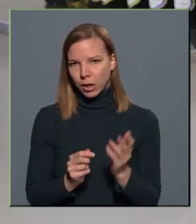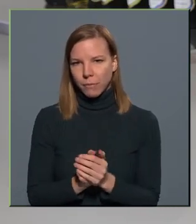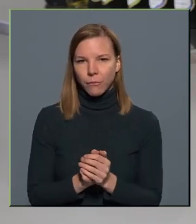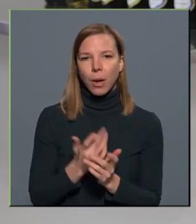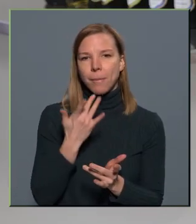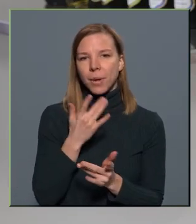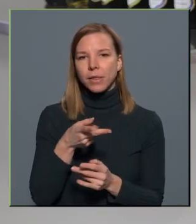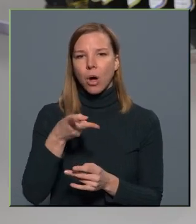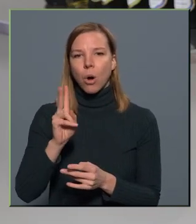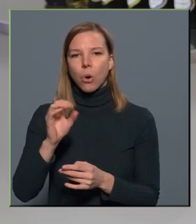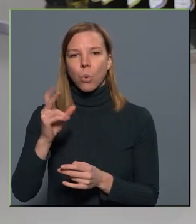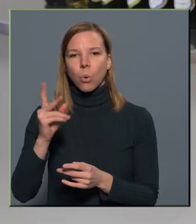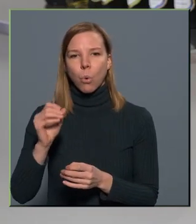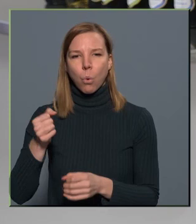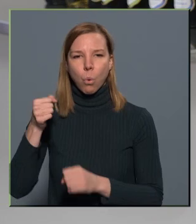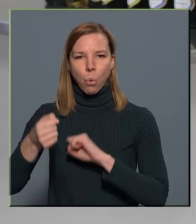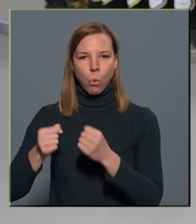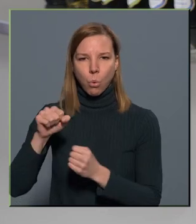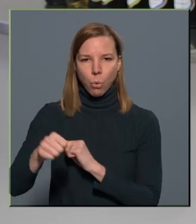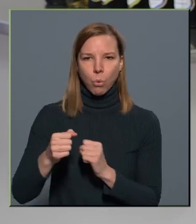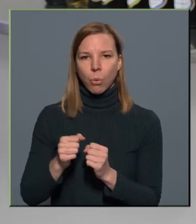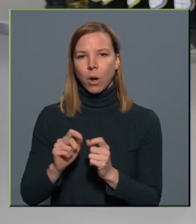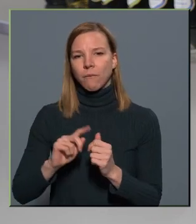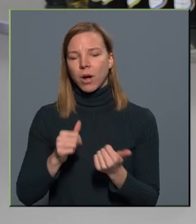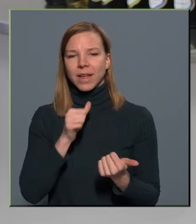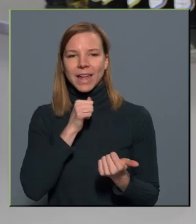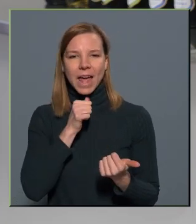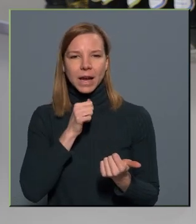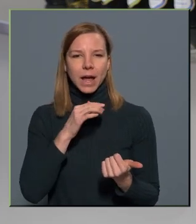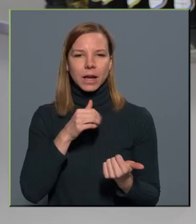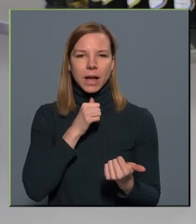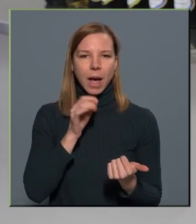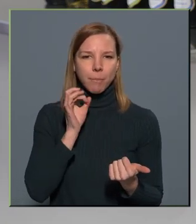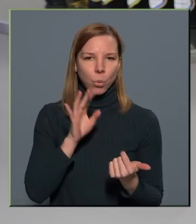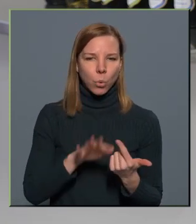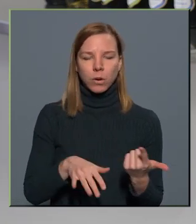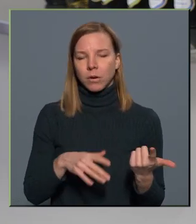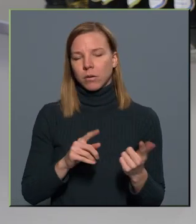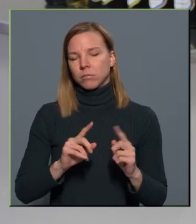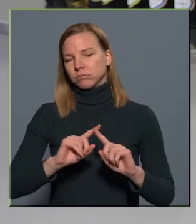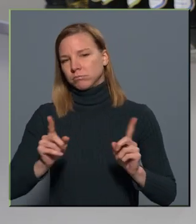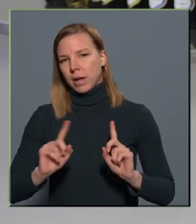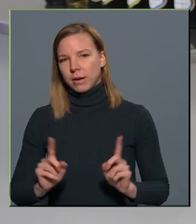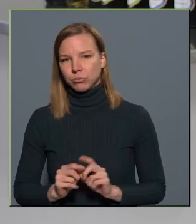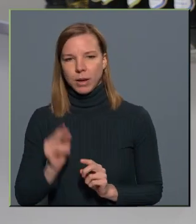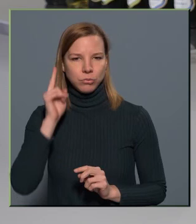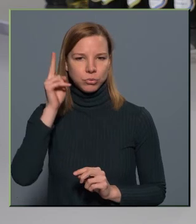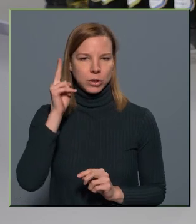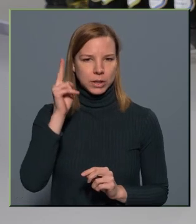kezdve, igen, tehát Gergely Gábor és így tovább, tehát jó páran vannak, akik itt